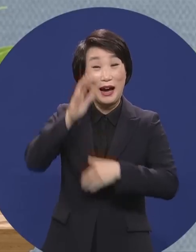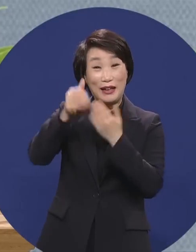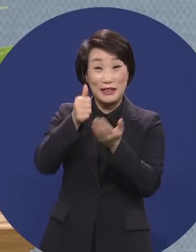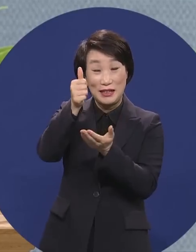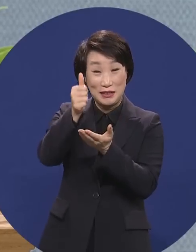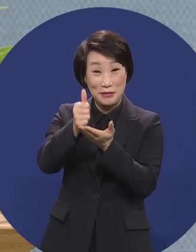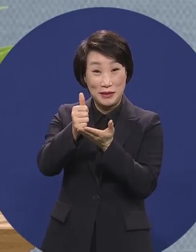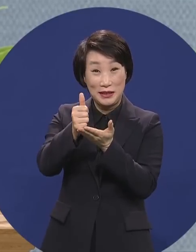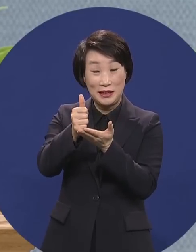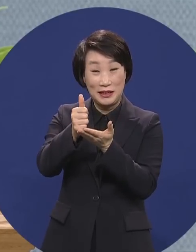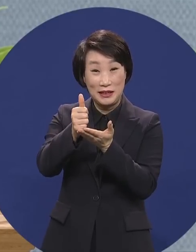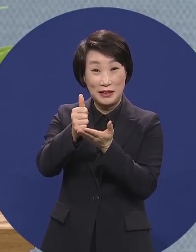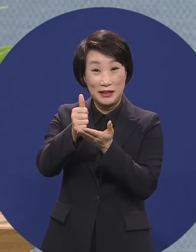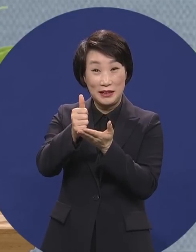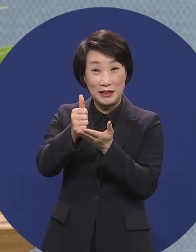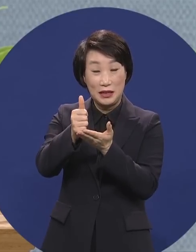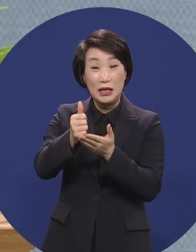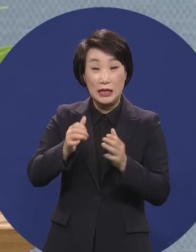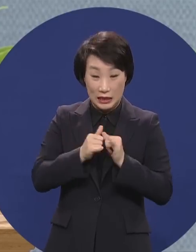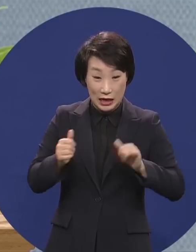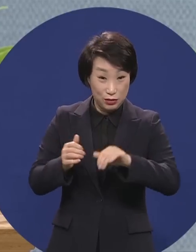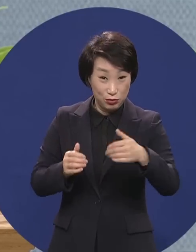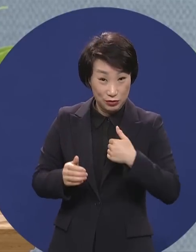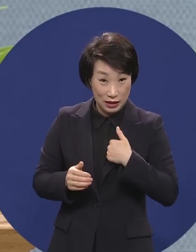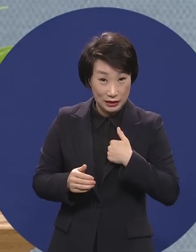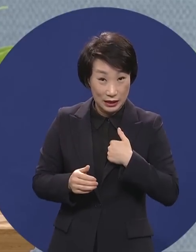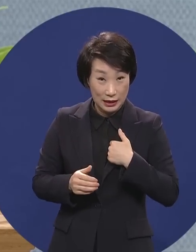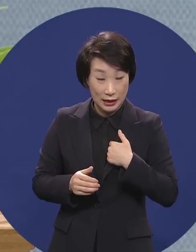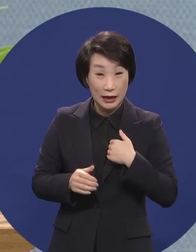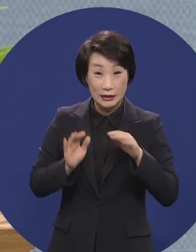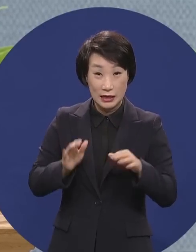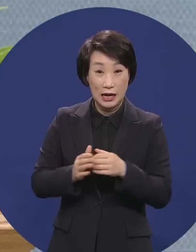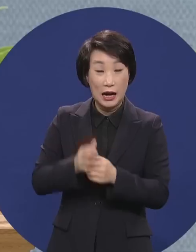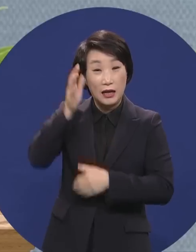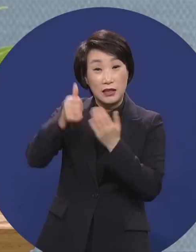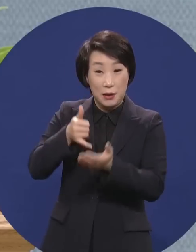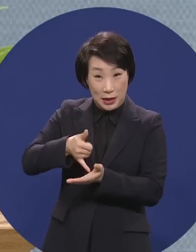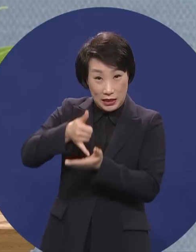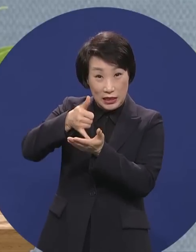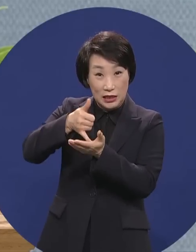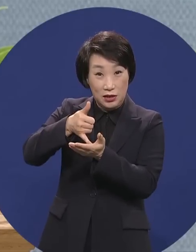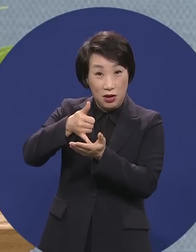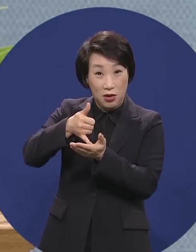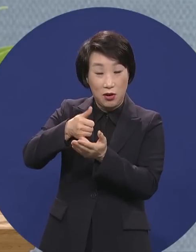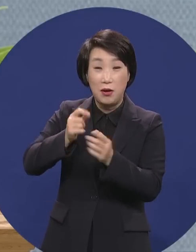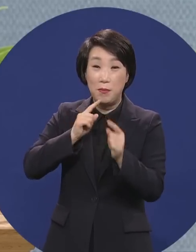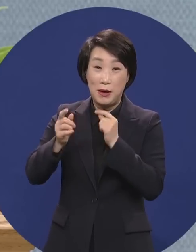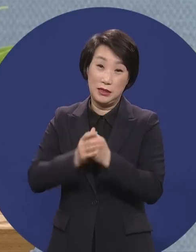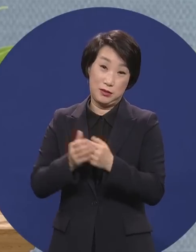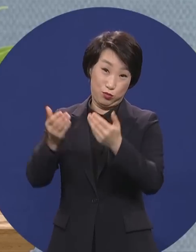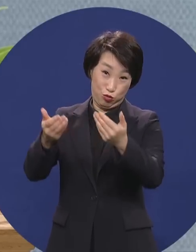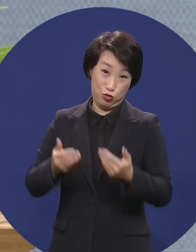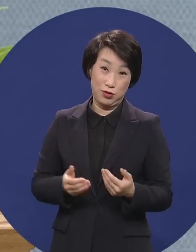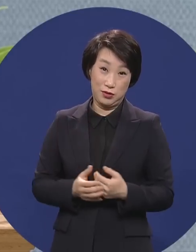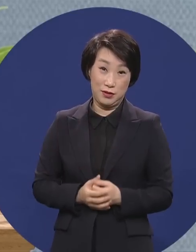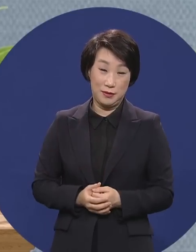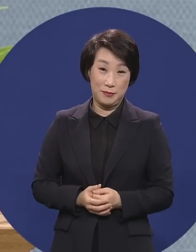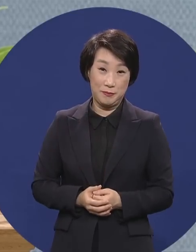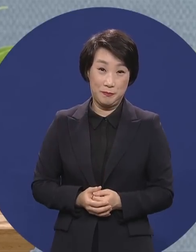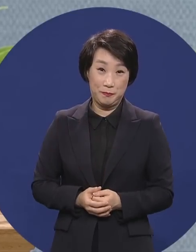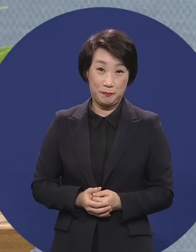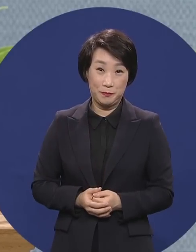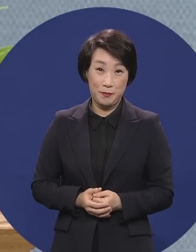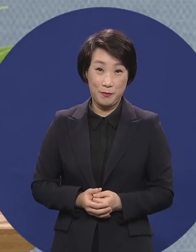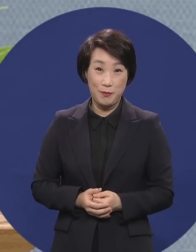하나님께서 우리 인간에게 자신의 인격적인 말씀을 나타내시기